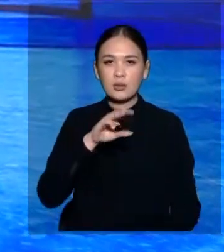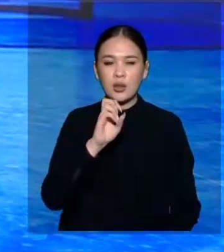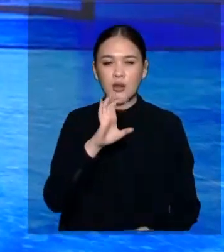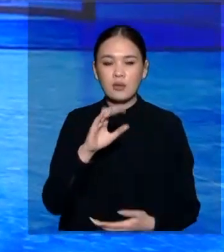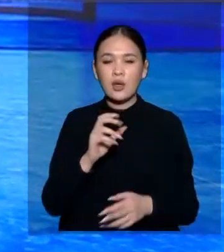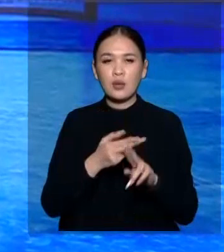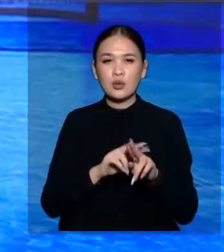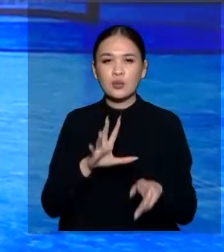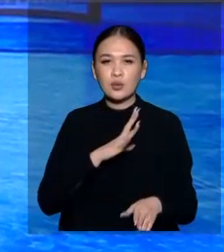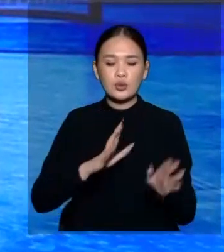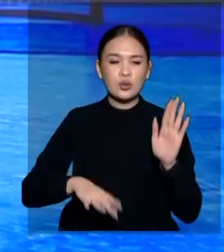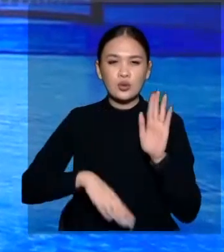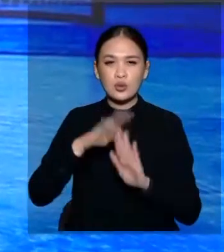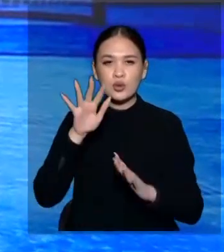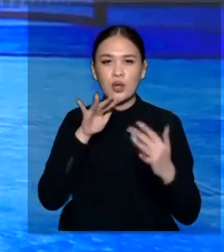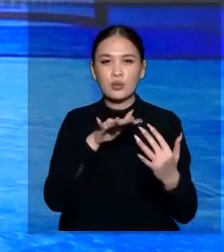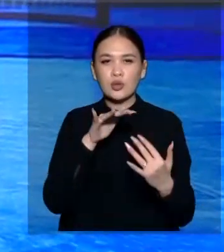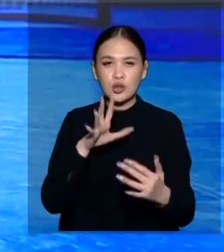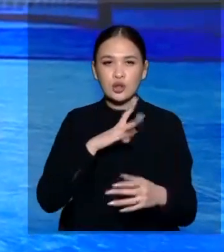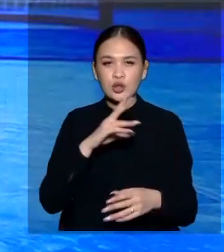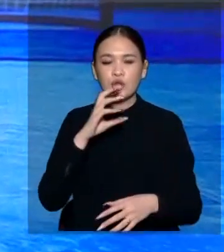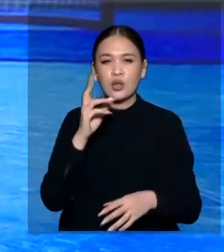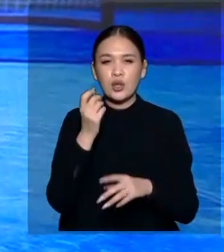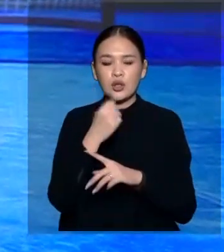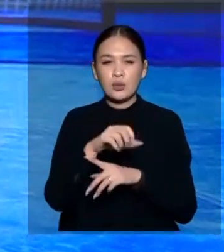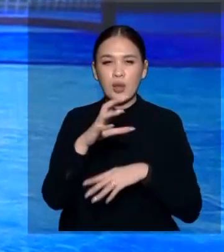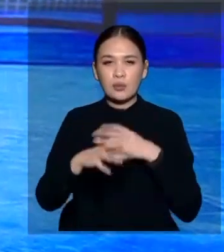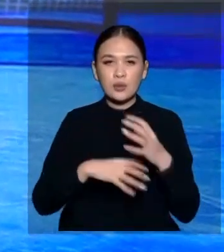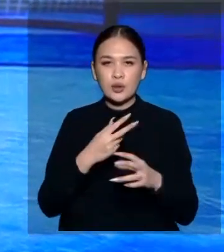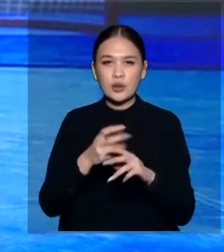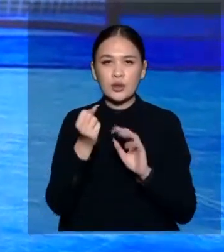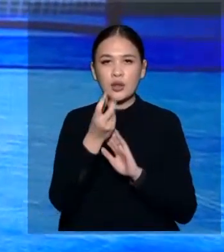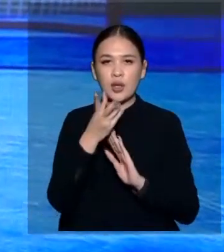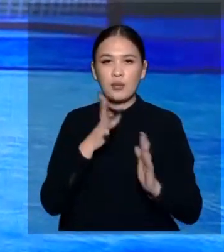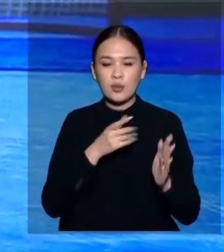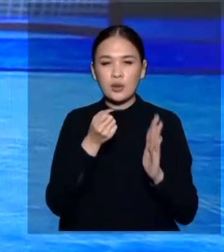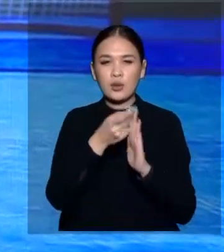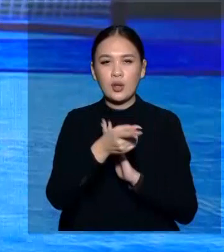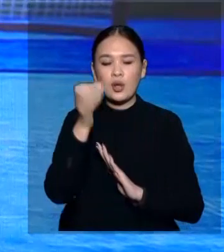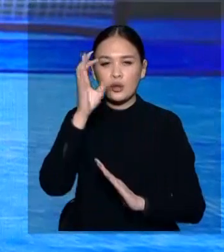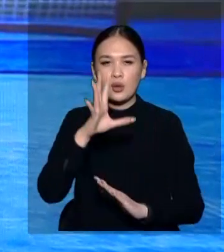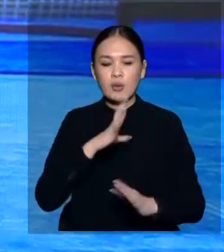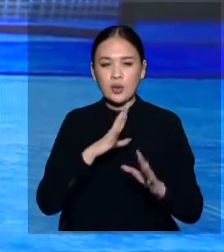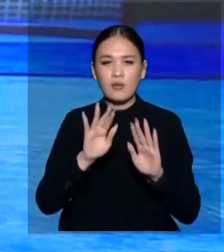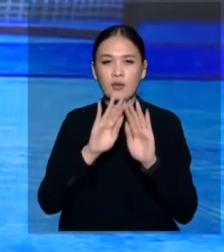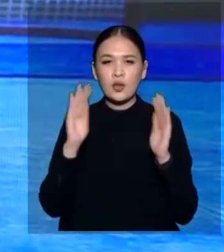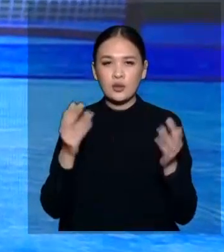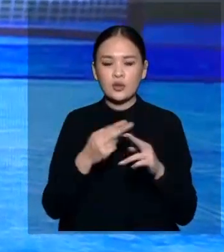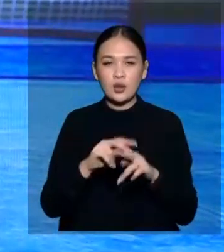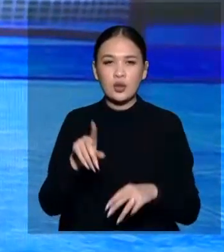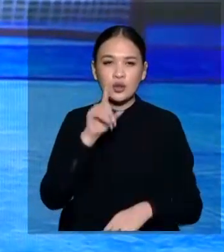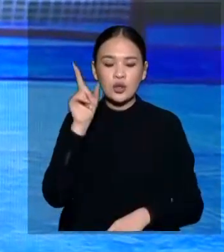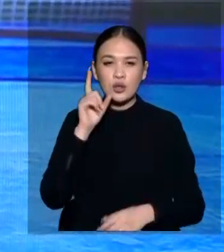лучшей нападающей прошедшего чемпионата мира, забив 13 из 36 финальных шайб в ворота противника. С